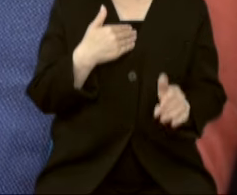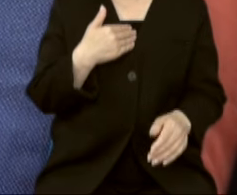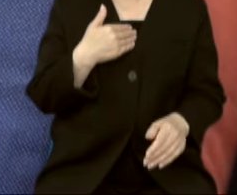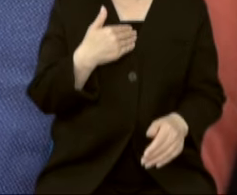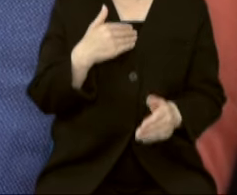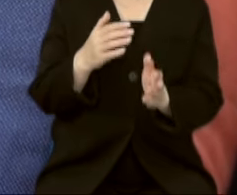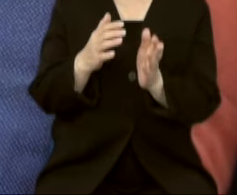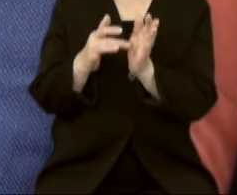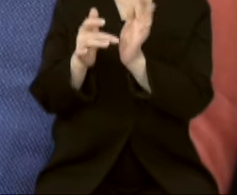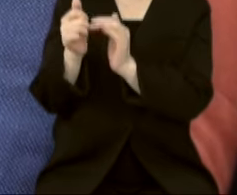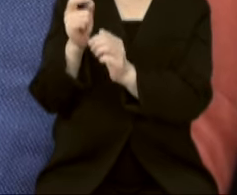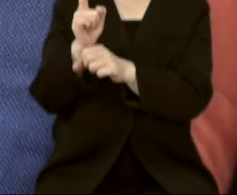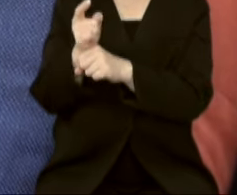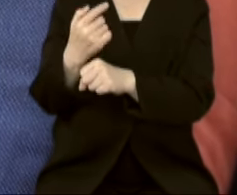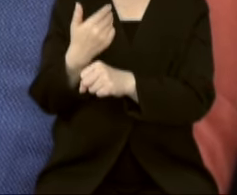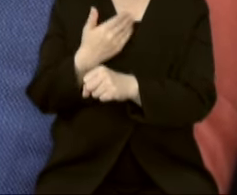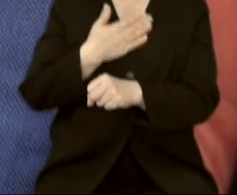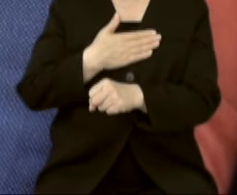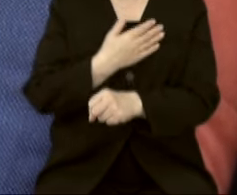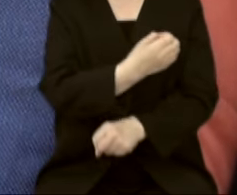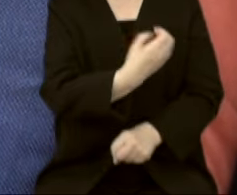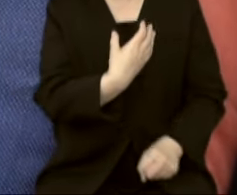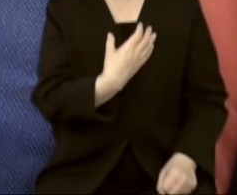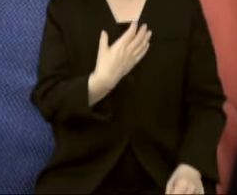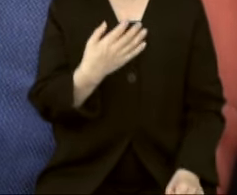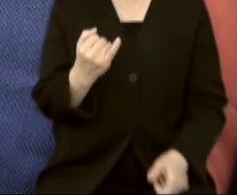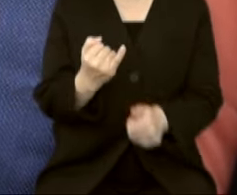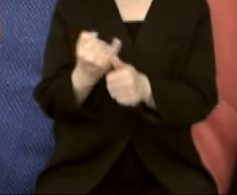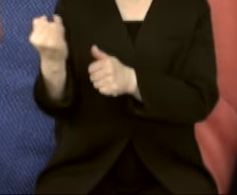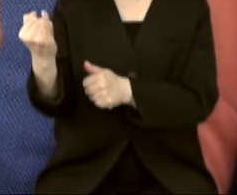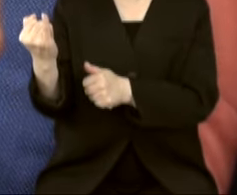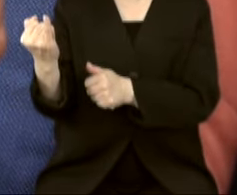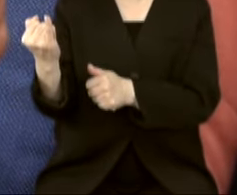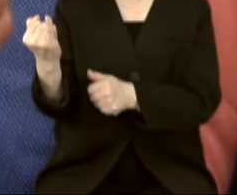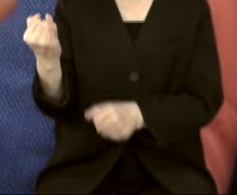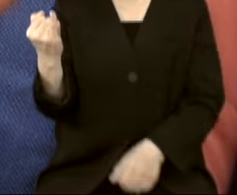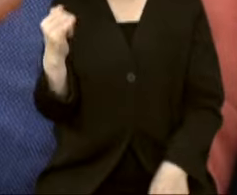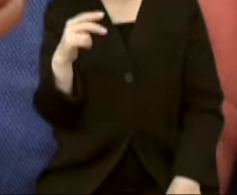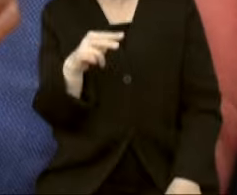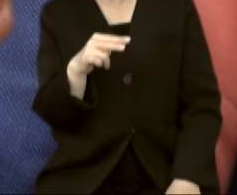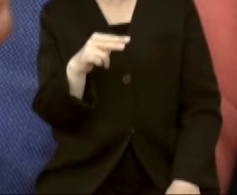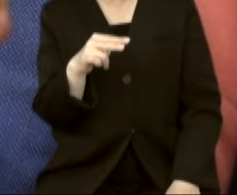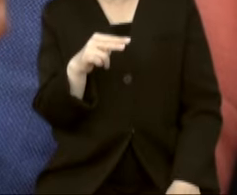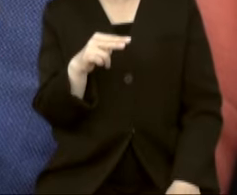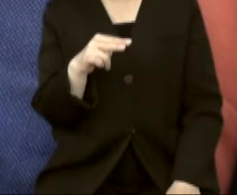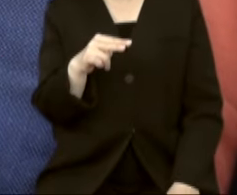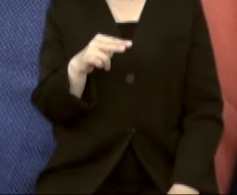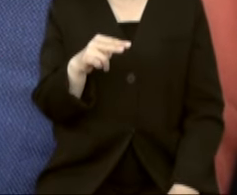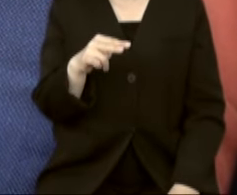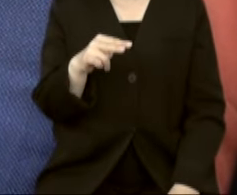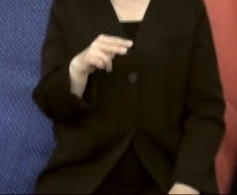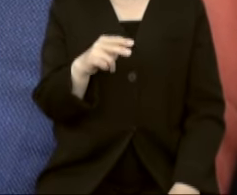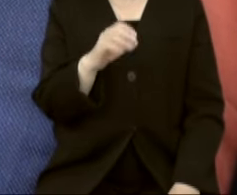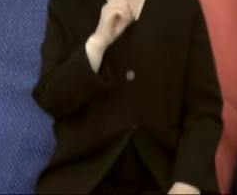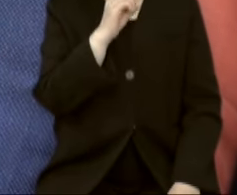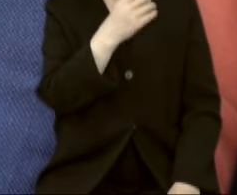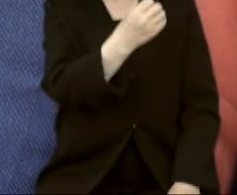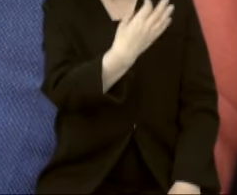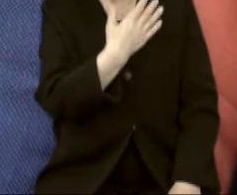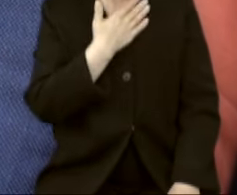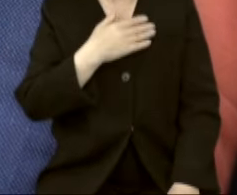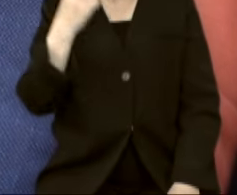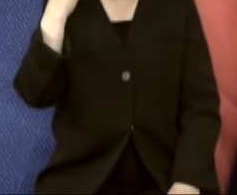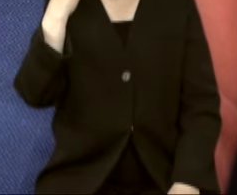봐요. 그 얘기를 들으니까 그 네. 부인이 옆에 있었어요. 그 부인이 그때 그 얘기 듣고